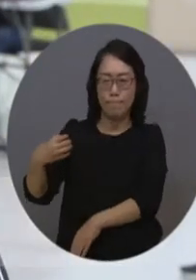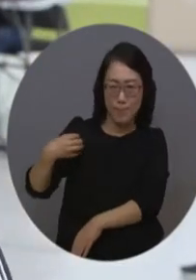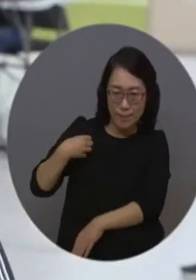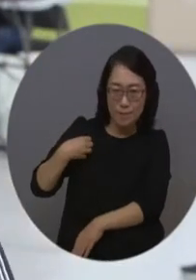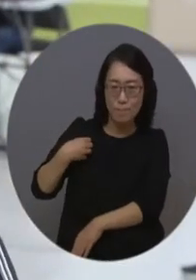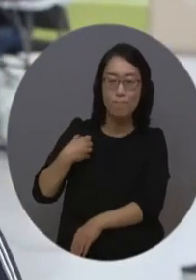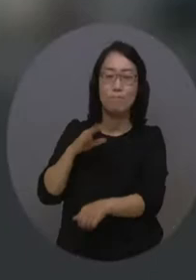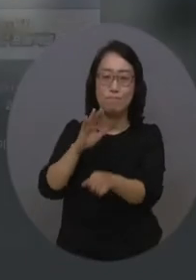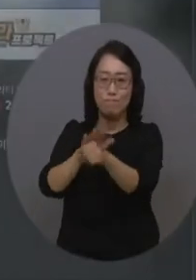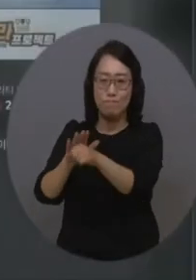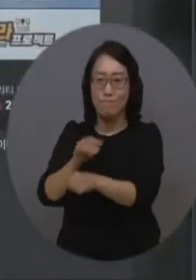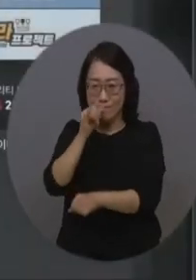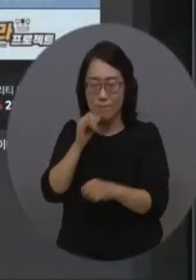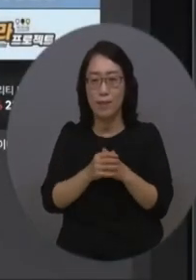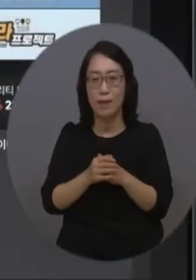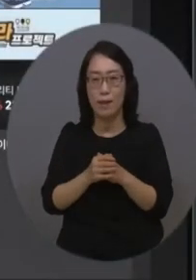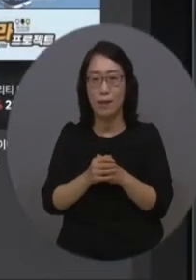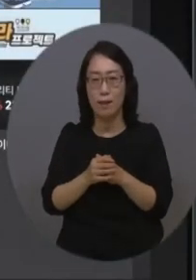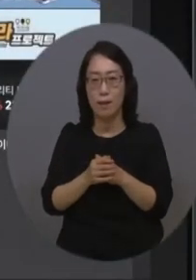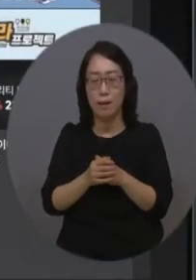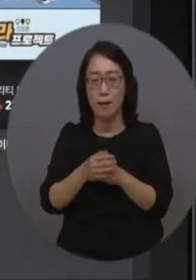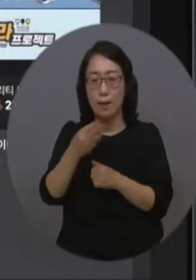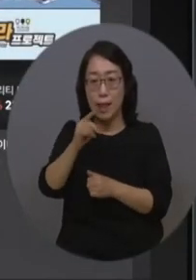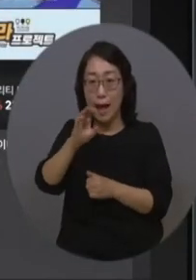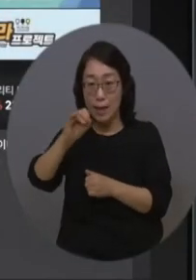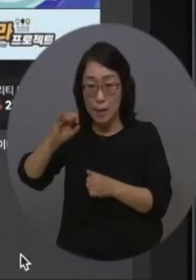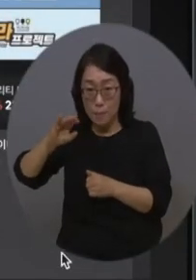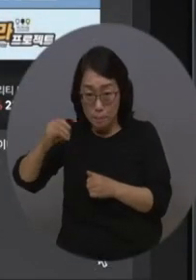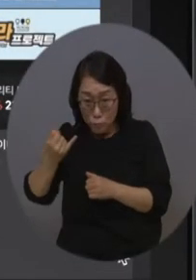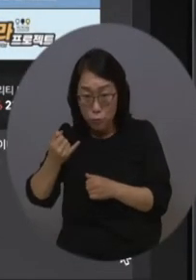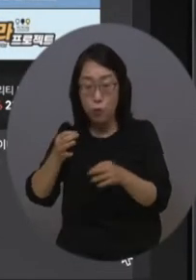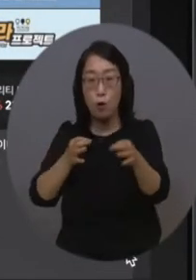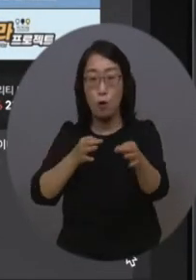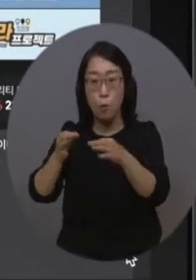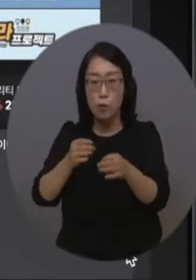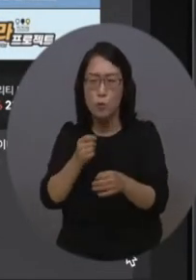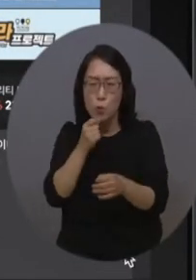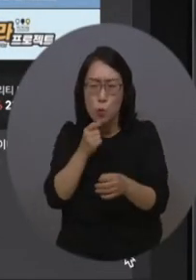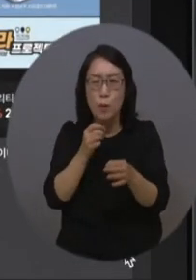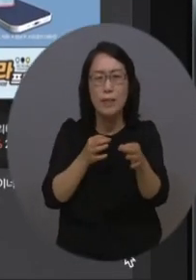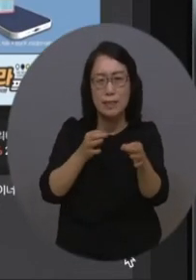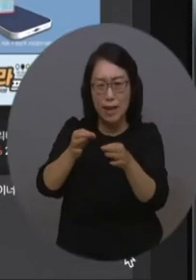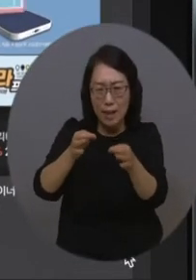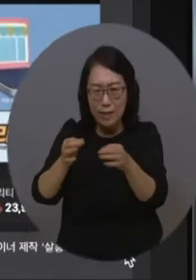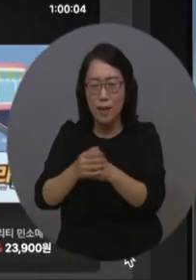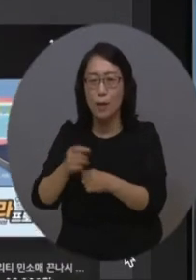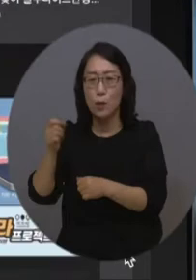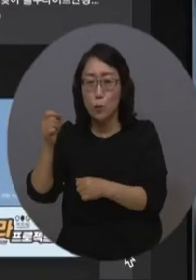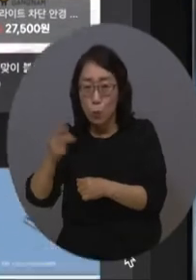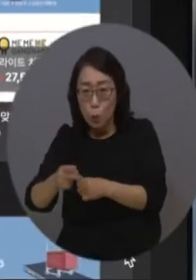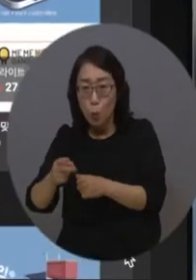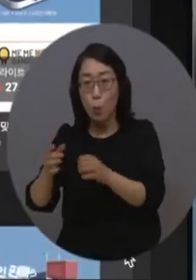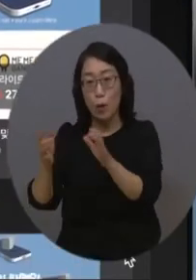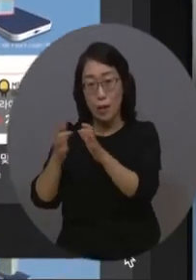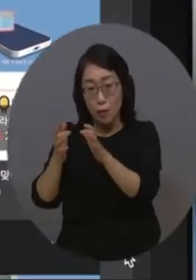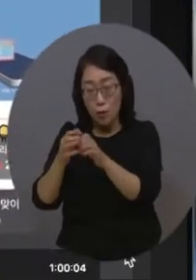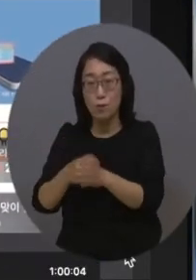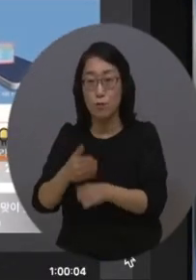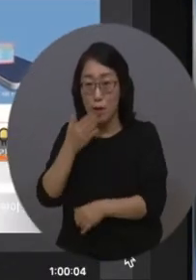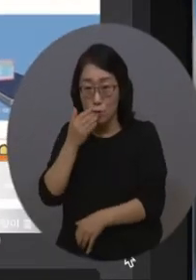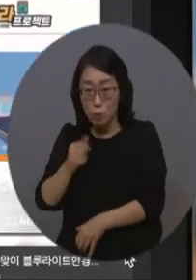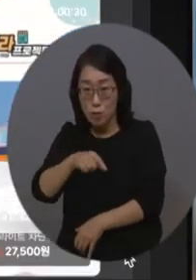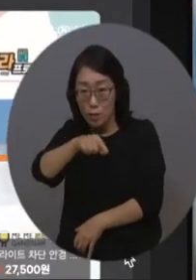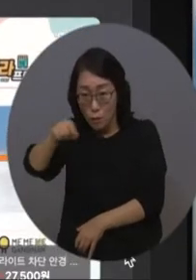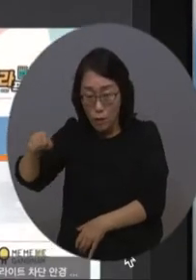하고 있습니다. 라이브 커머스 자체가 막연했던 지역 소상공인들을 위해 전문가 그룹을 대거 투입해